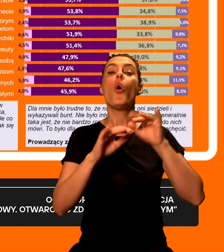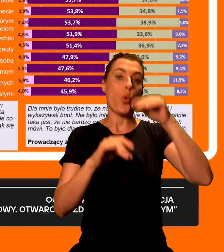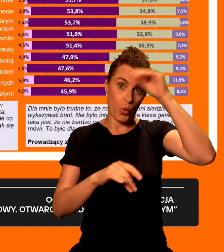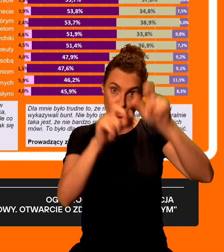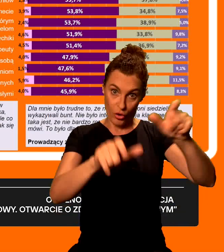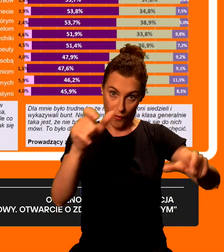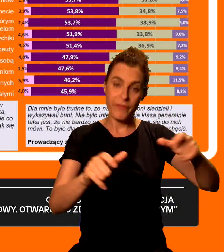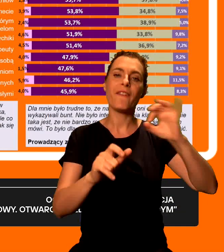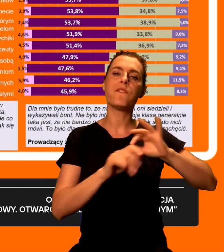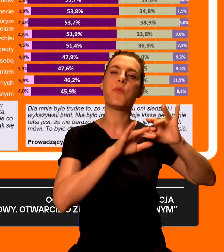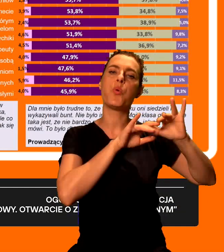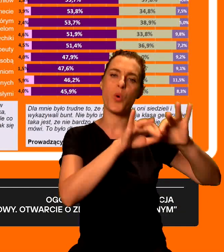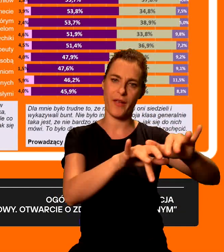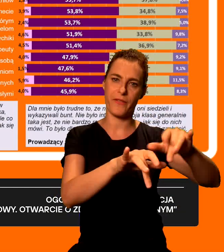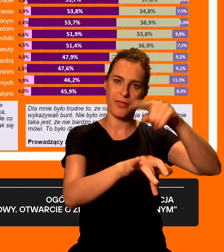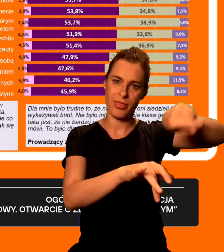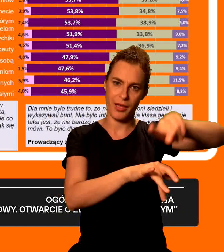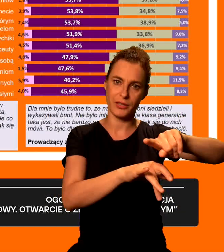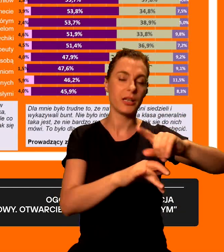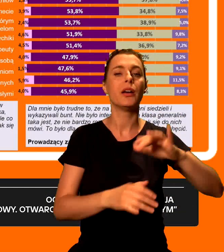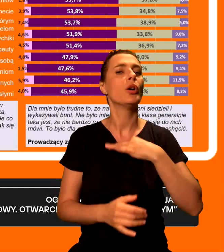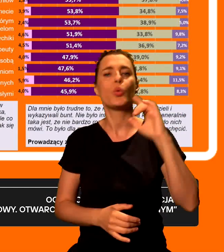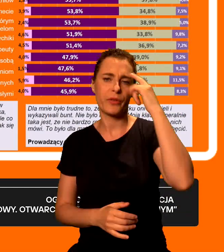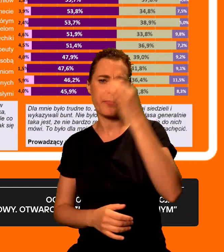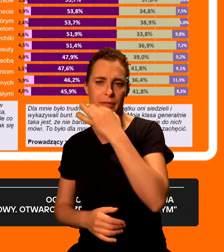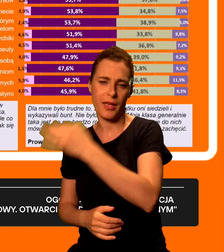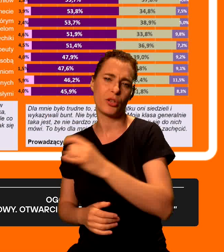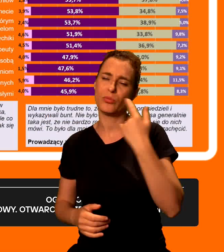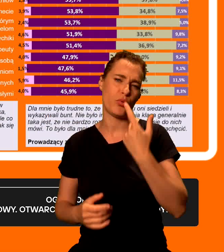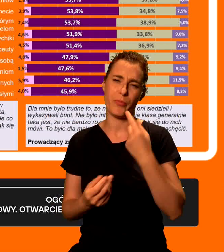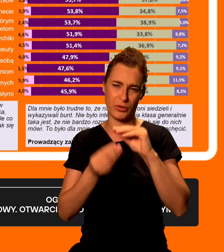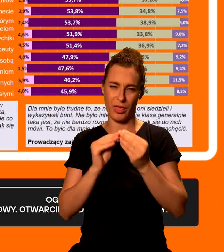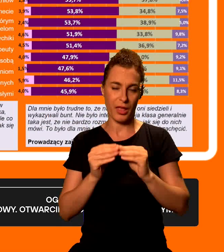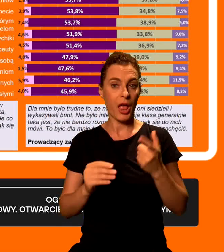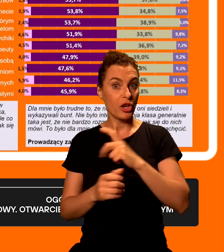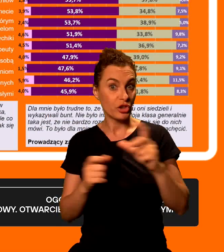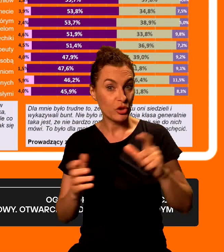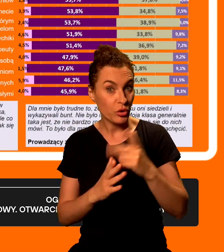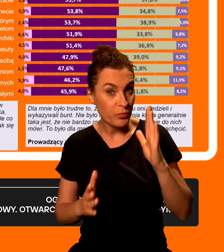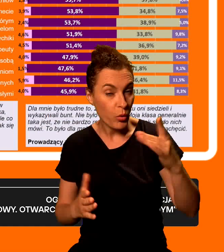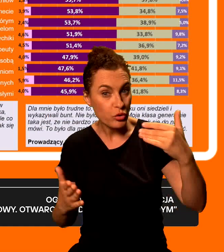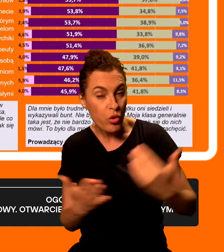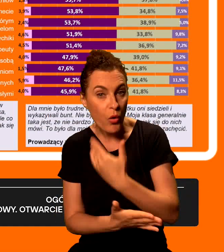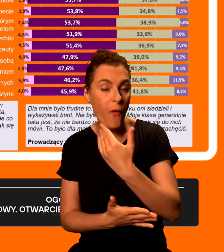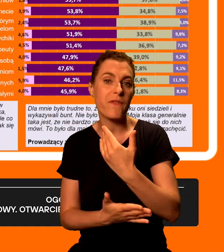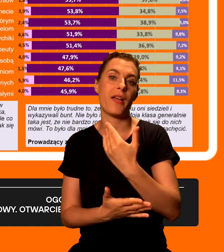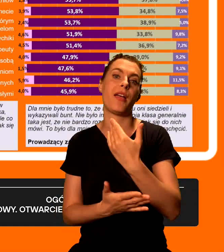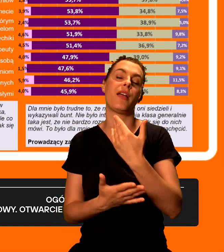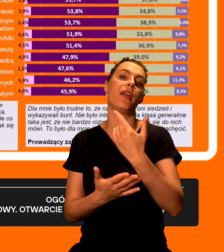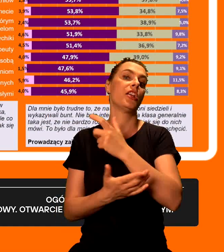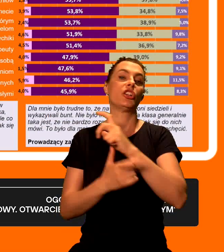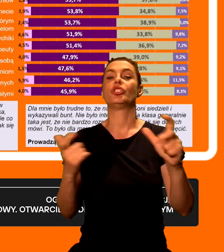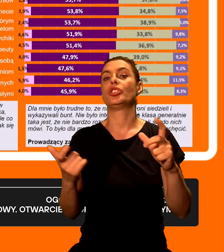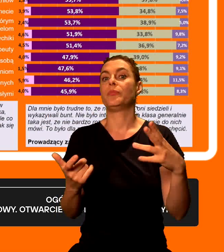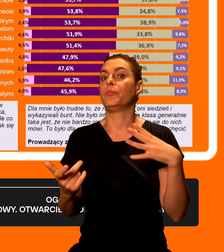nauczyciela. I tu przede wszystkim zapytaliśmy, to pytanie jest dość skomplikowane. Czy coś się pojawiło jako nowe, to jest tutaj, czy